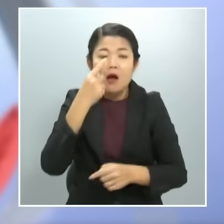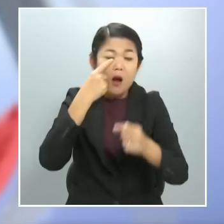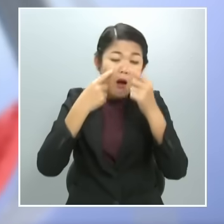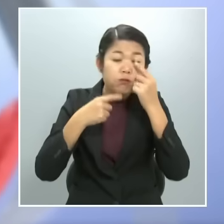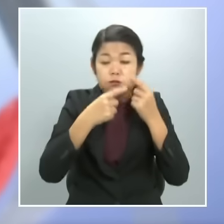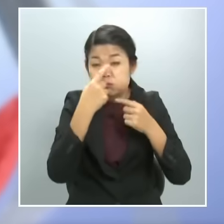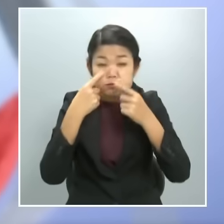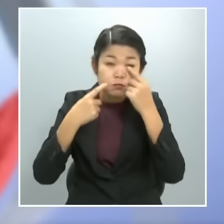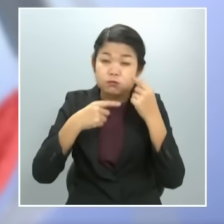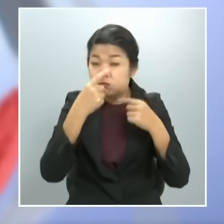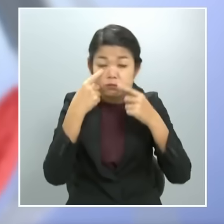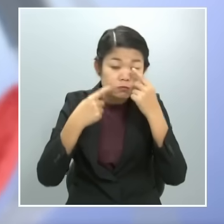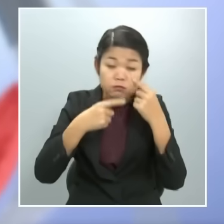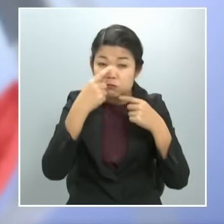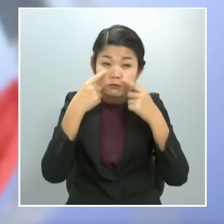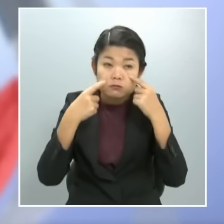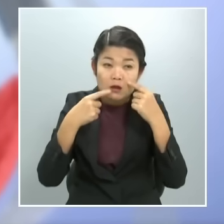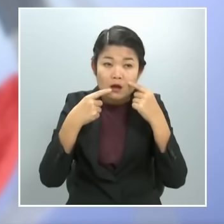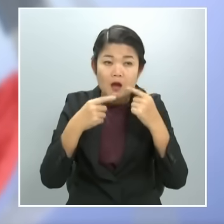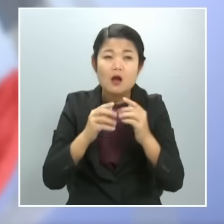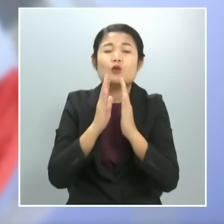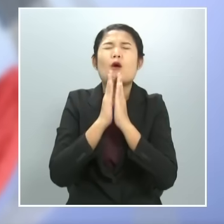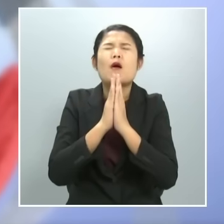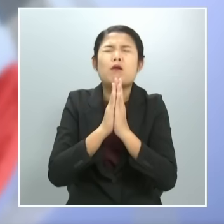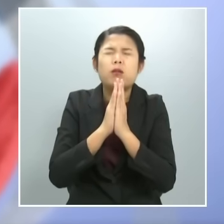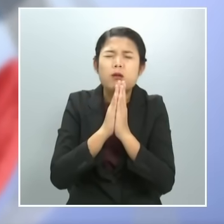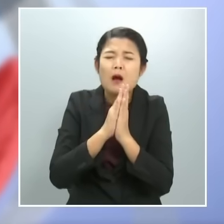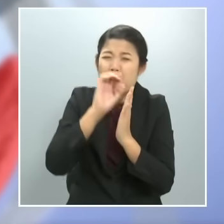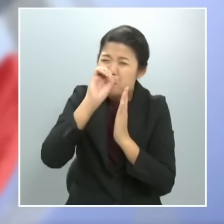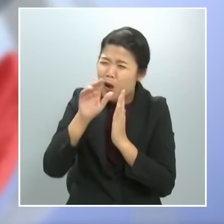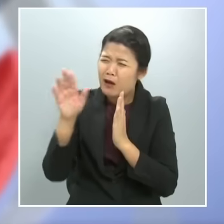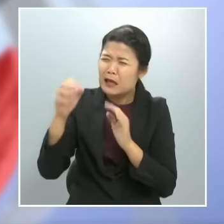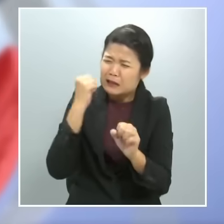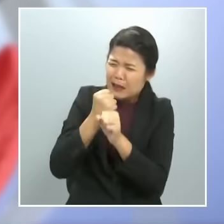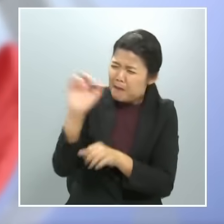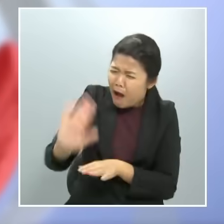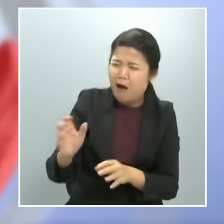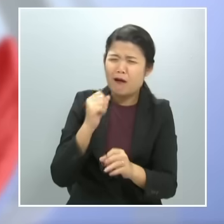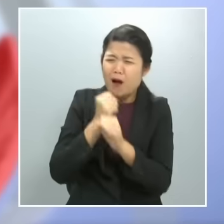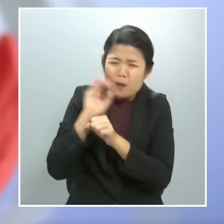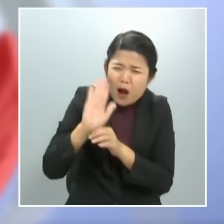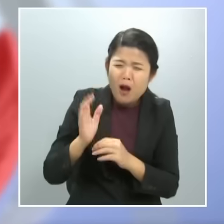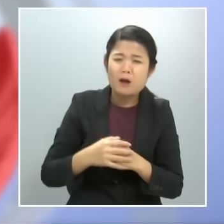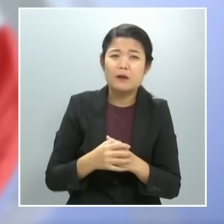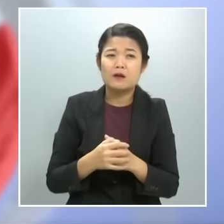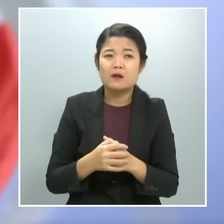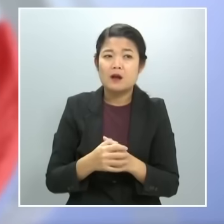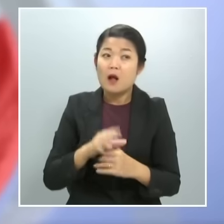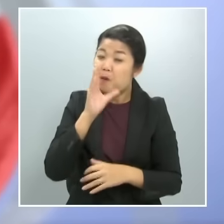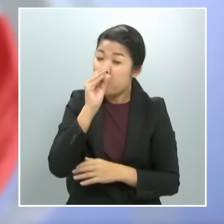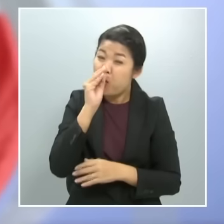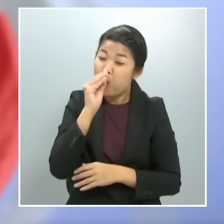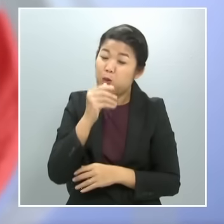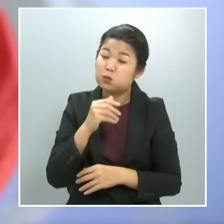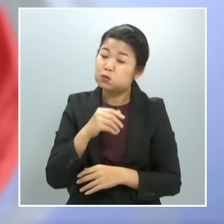ไห้แล้วก็นอนพนมมือแบบนี้ฮะแล้วก็บอกว่าณเดชจะทำหนูณเดชจะทำหนูพูดอยู่แต่แบบเนี้ย